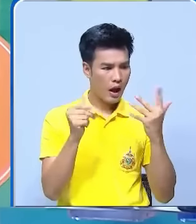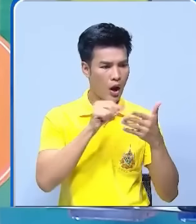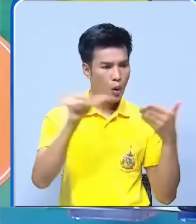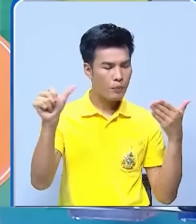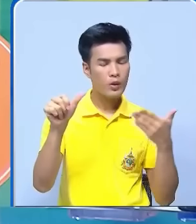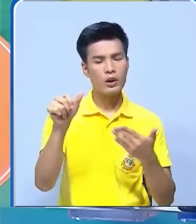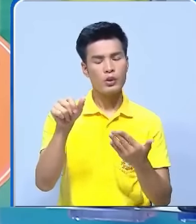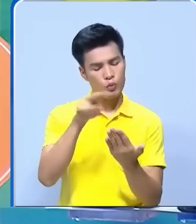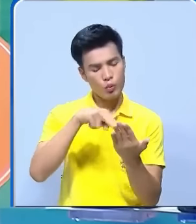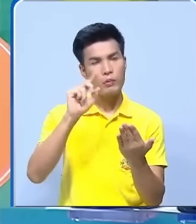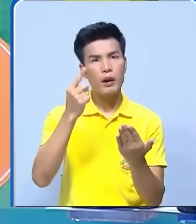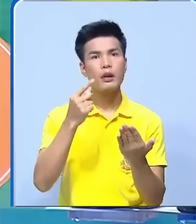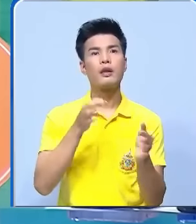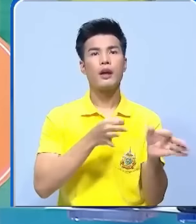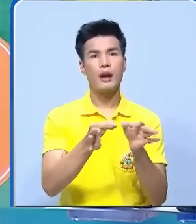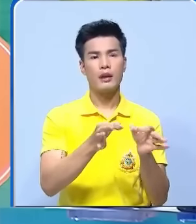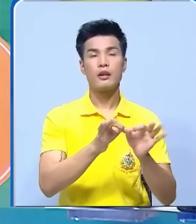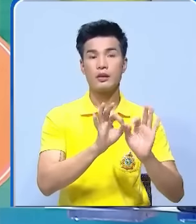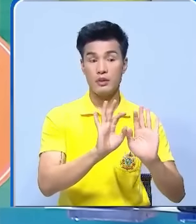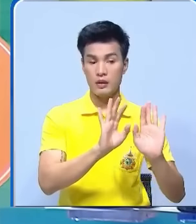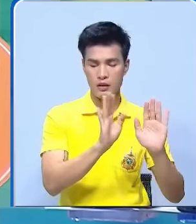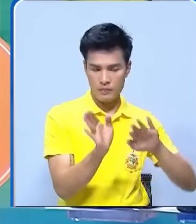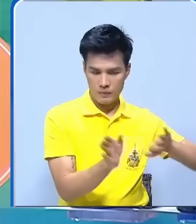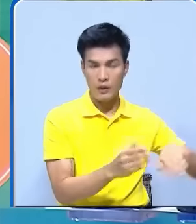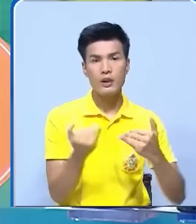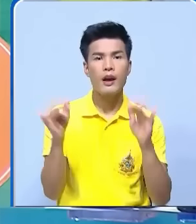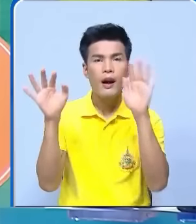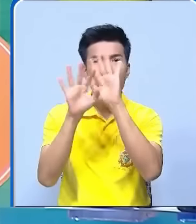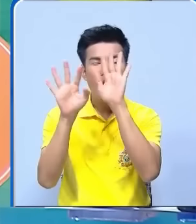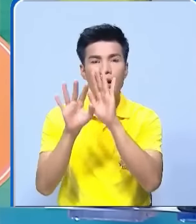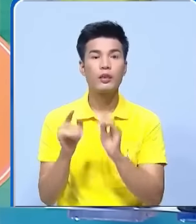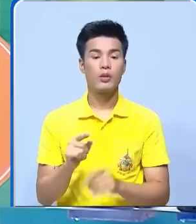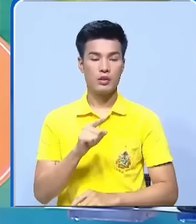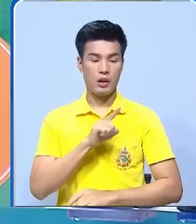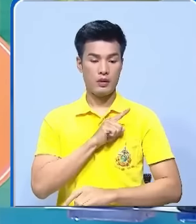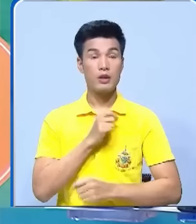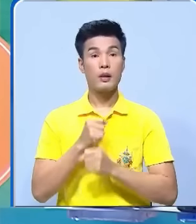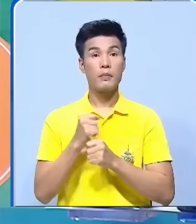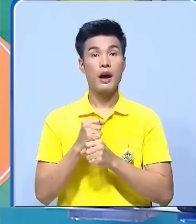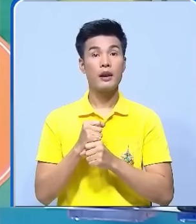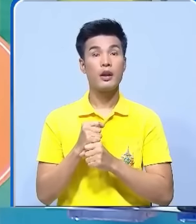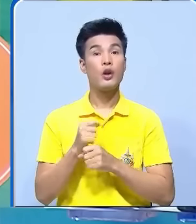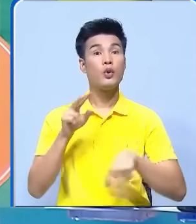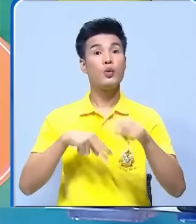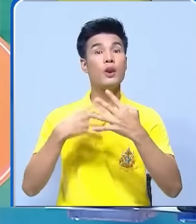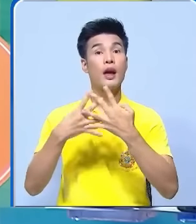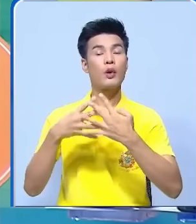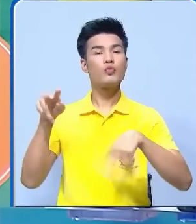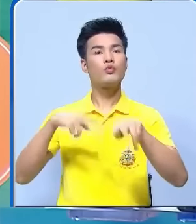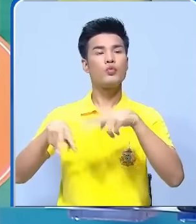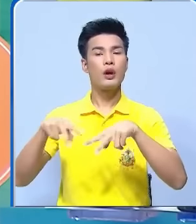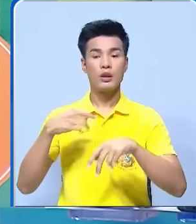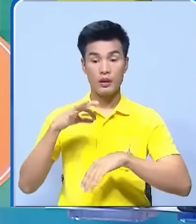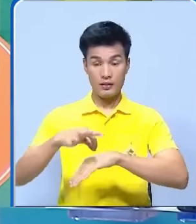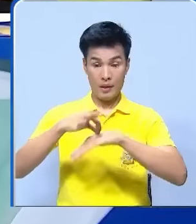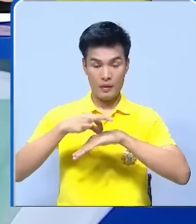ชี้แจงจากหน่วยงานที่เกี่ยวข้องมาแต่เรื่องราวนี้ที่จะนำเสนอที่บอกคล้ายๆกันเป็นอดีตเจ้าหน้าที่กรมพินิจร้องว่าตัวเองเนี่ยติดข้าราชการกรมราช